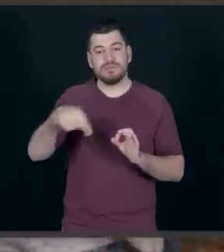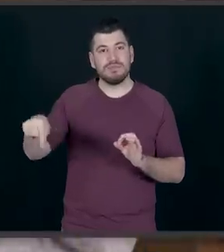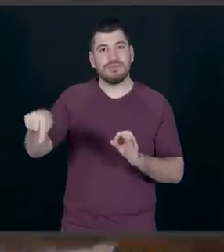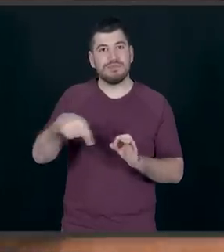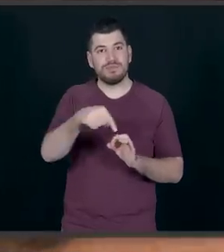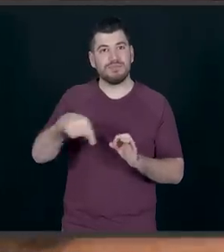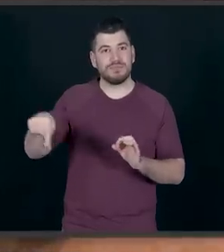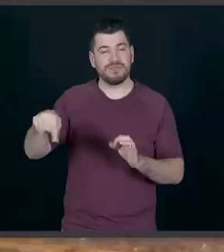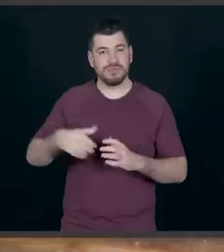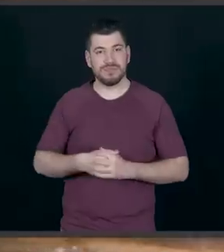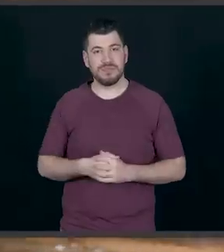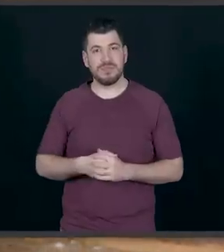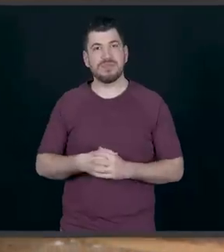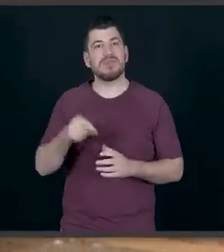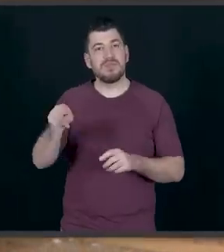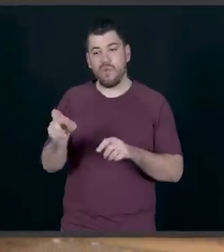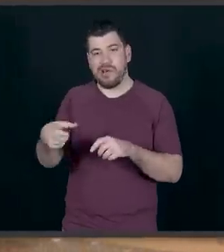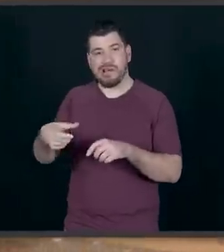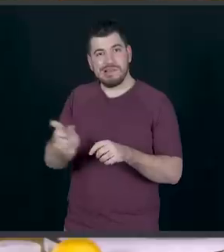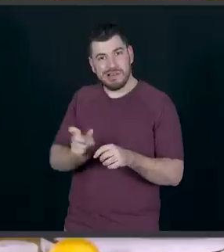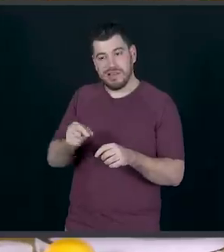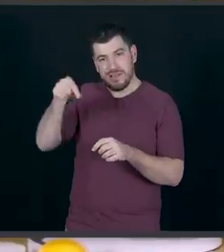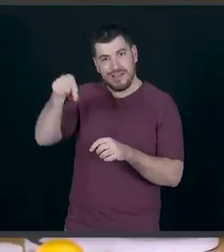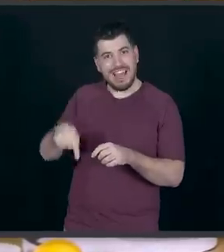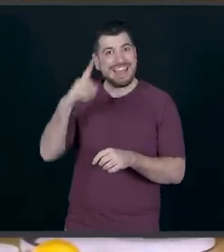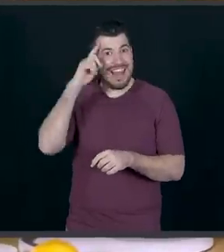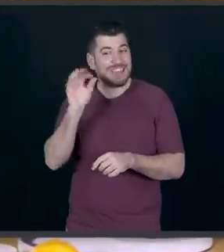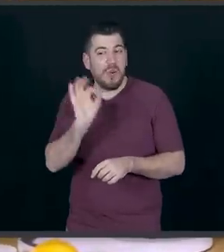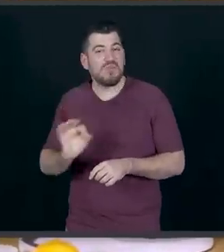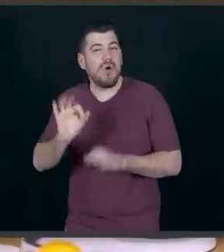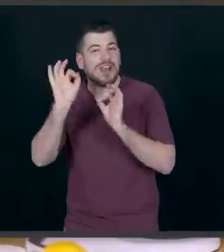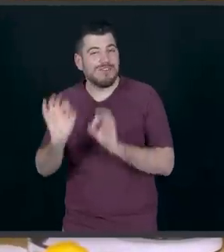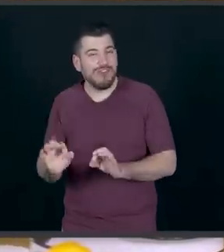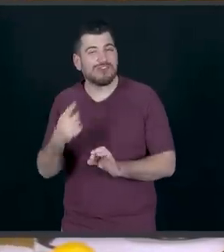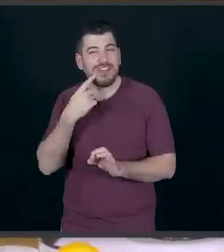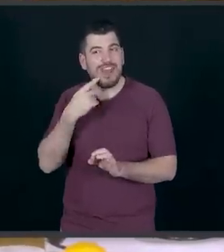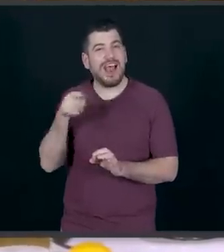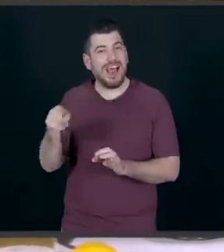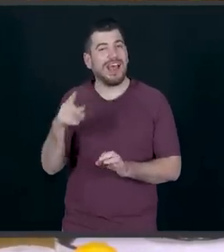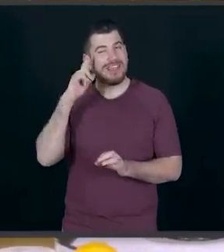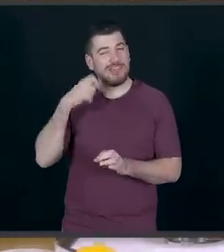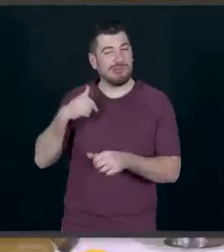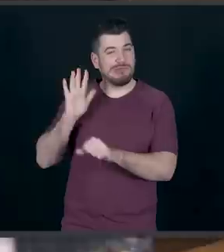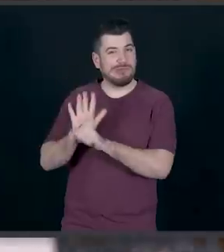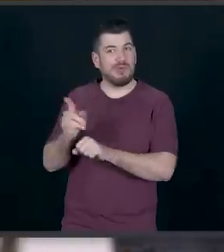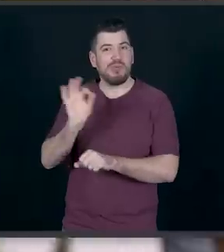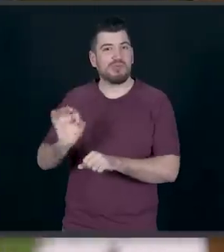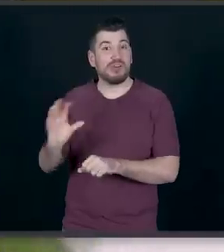εκεί που έχω το άνοιγμα της φόρμας για να ξέρω ακριβώς που είναι και σε ποιον θα τύχει το φλουρί. Μυστικό τρελό.